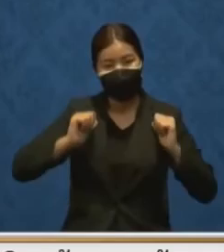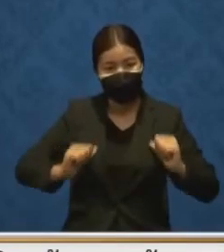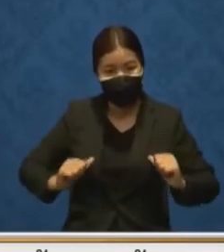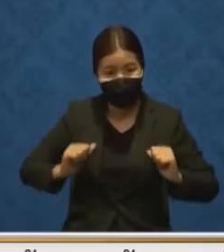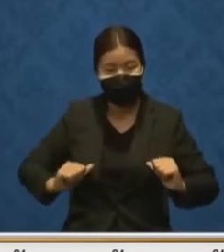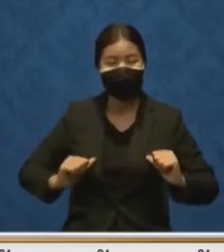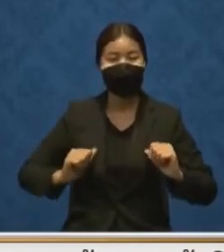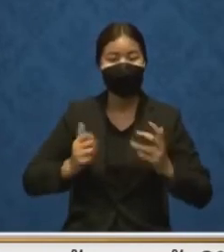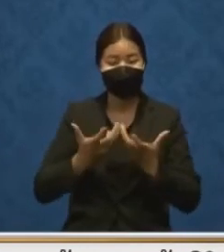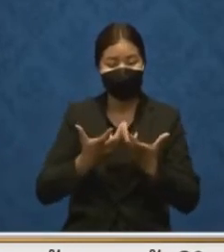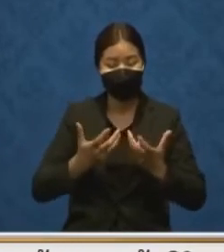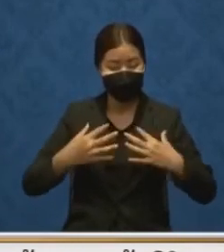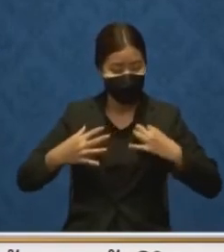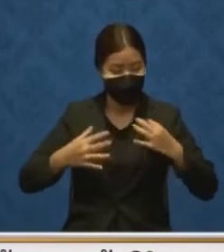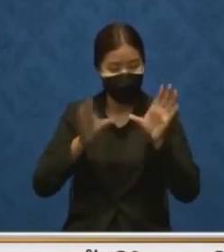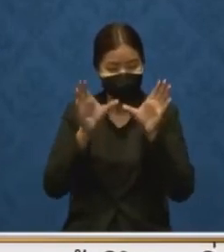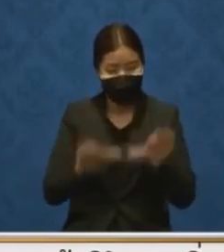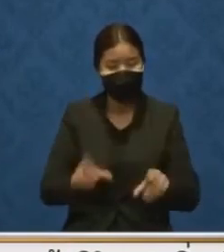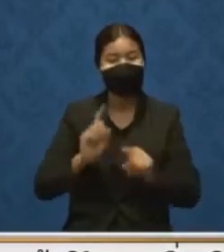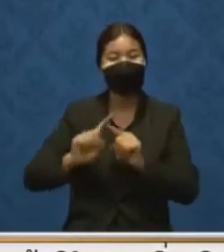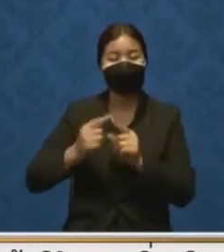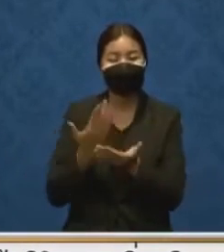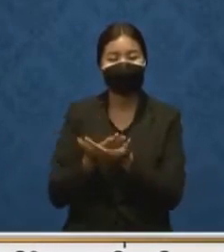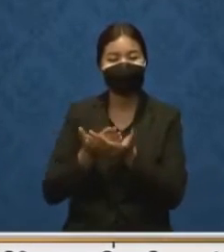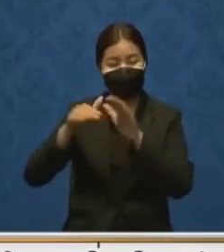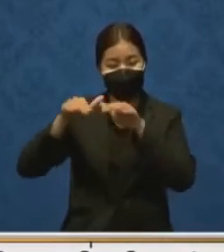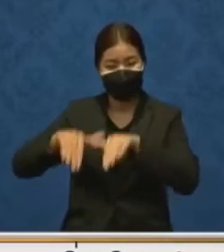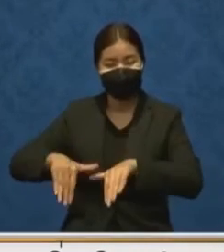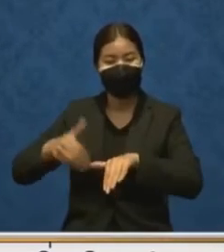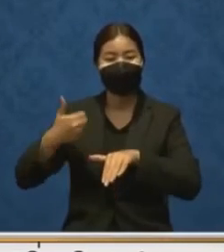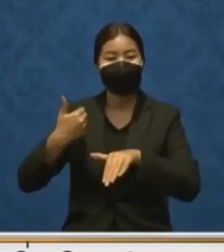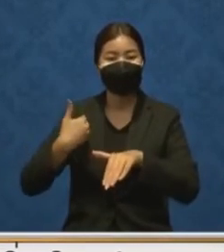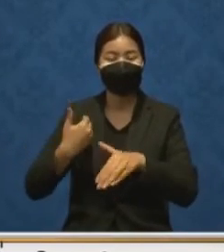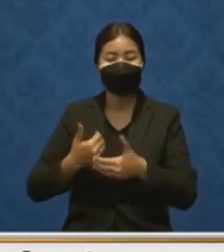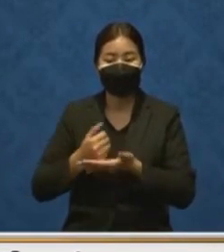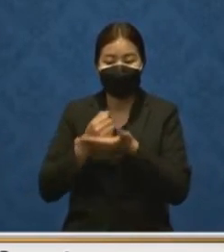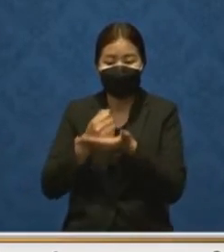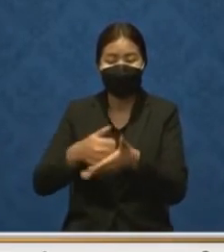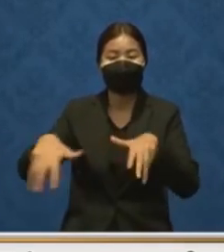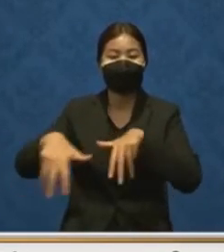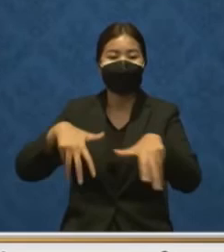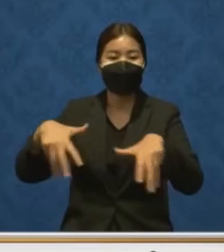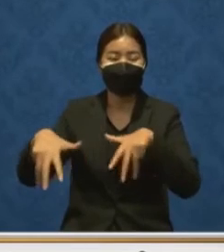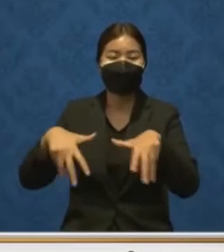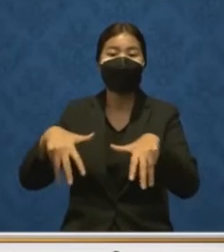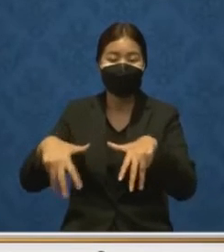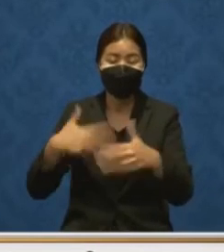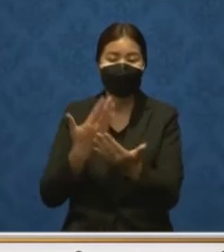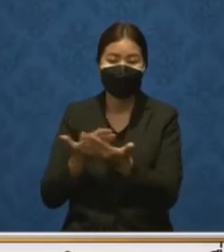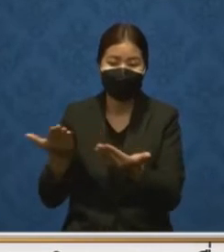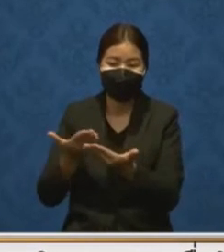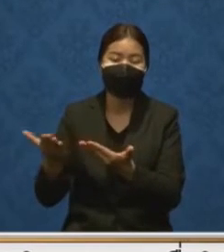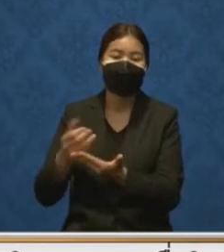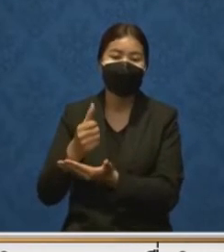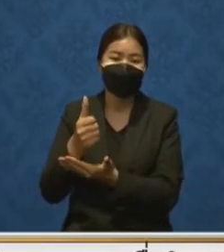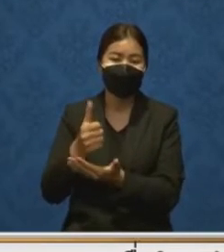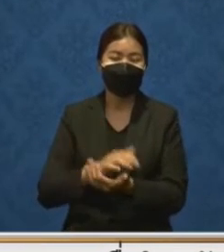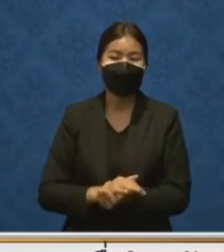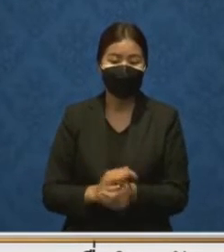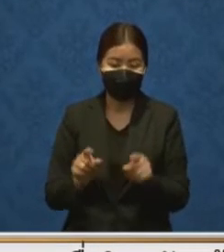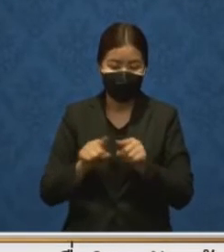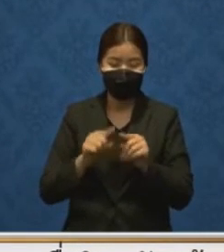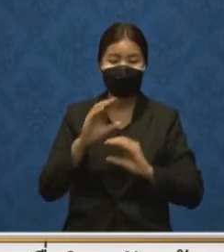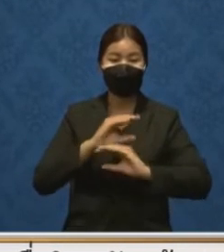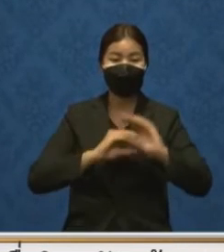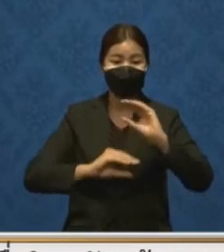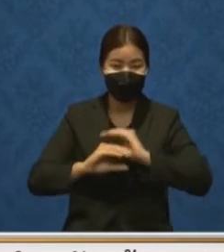บลดลาคาลงมาหลายรายการที่เดียวในโครงการพานิศราคาช่วยประชาชนและแม้แต่โครงการนี้ที่จัดร